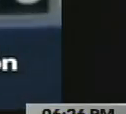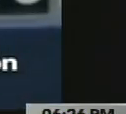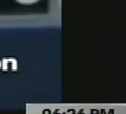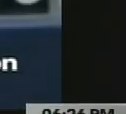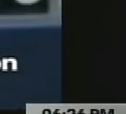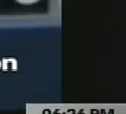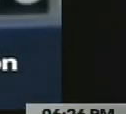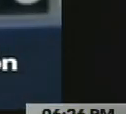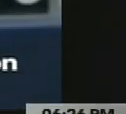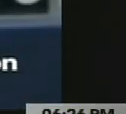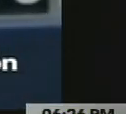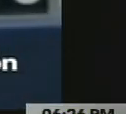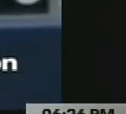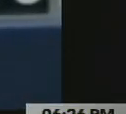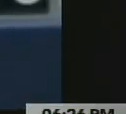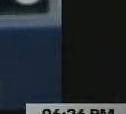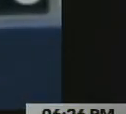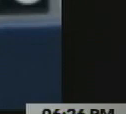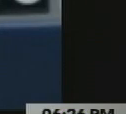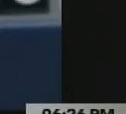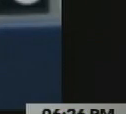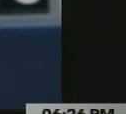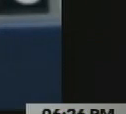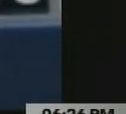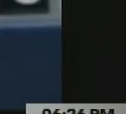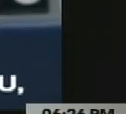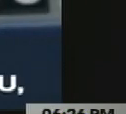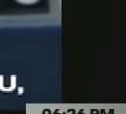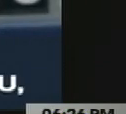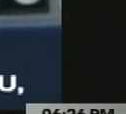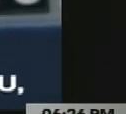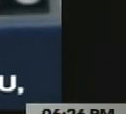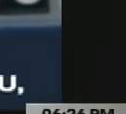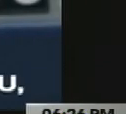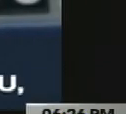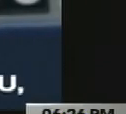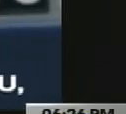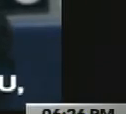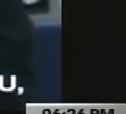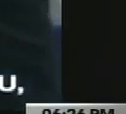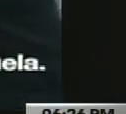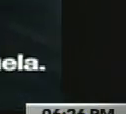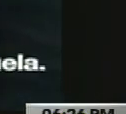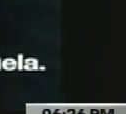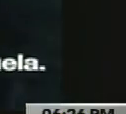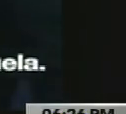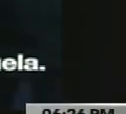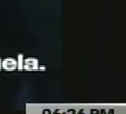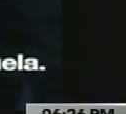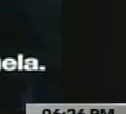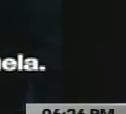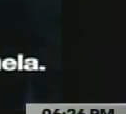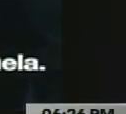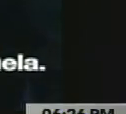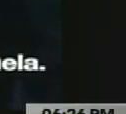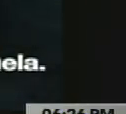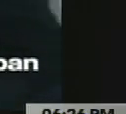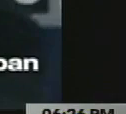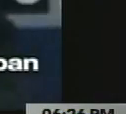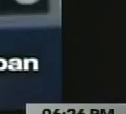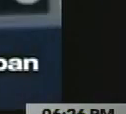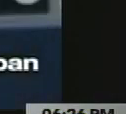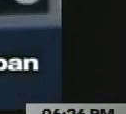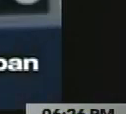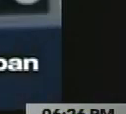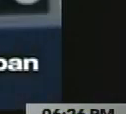ressortissants qui est président de la Commission des droits de l'homme, oui, un Saoudien président de la Commission des droits de l'homme de l'ONU, pour montrer du doigt Venezuela.